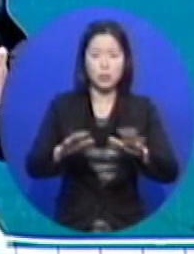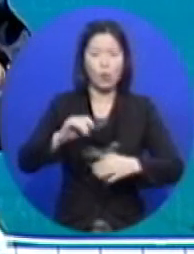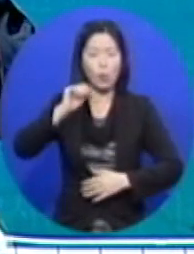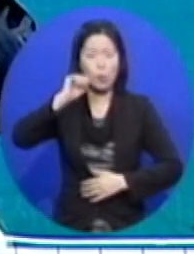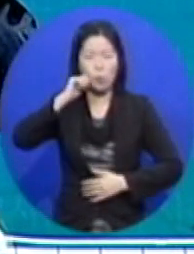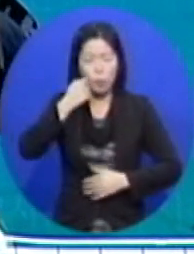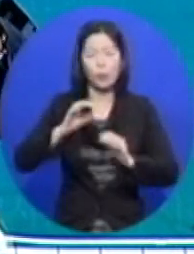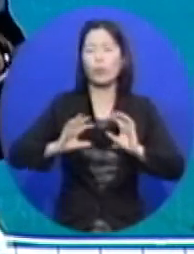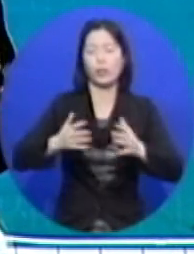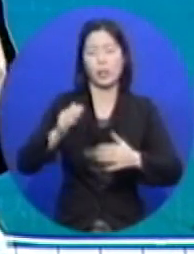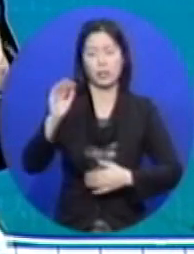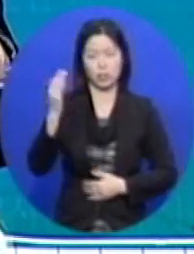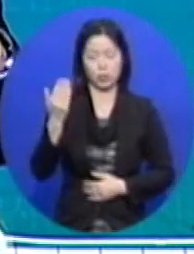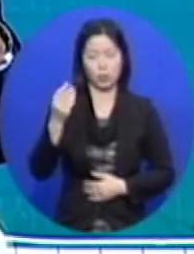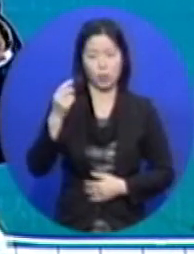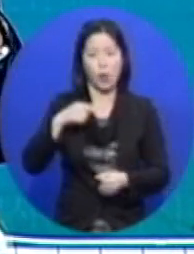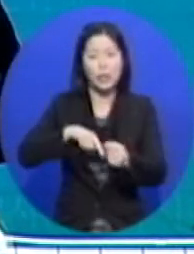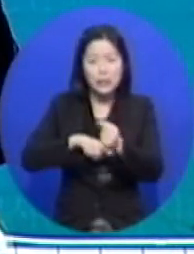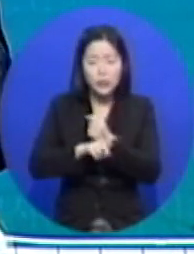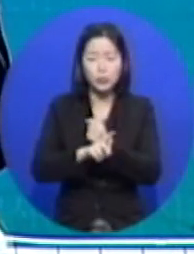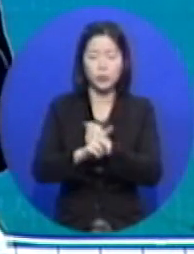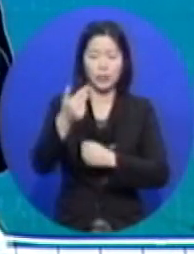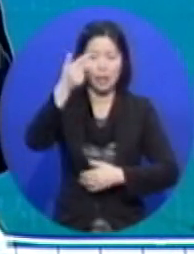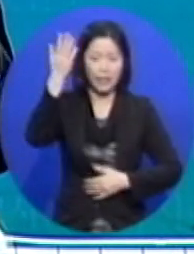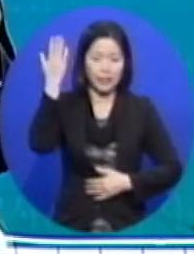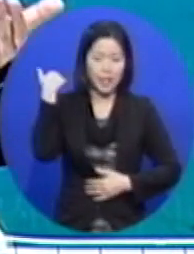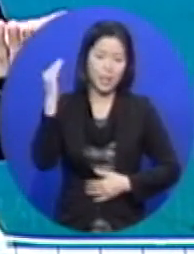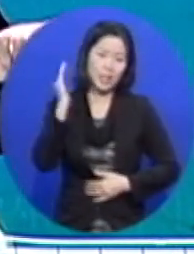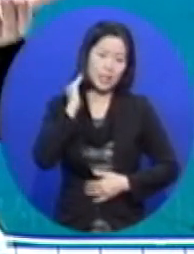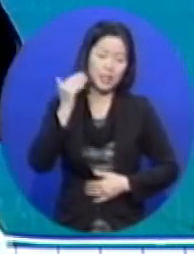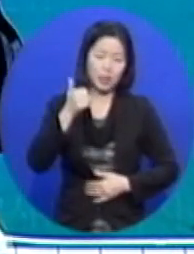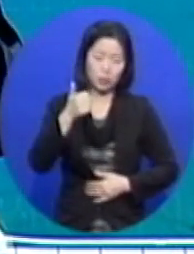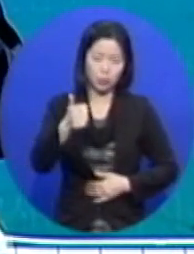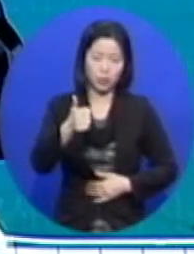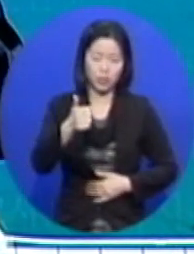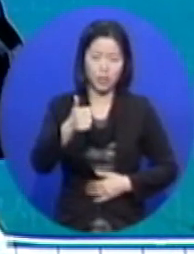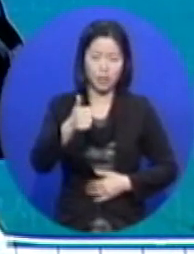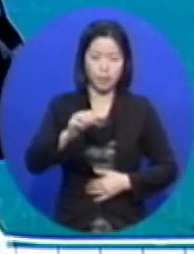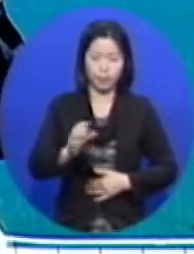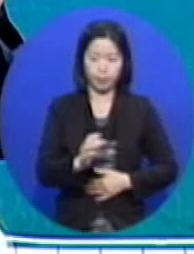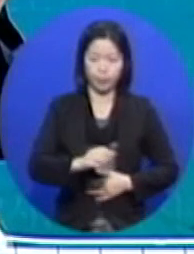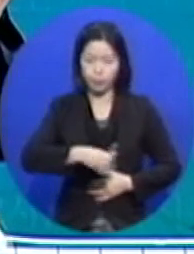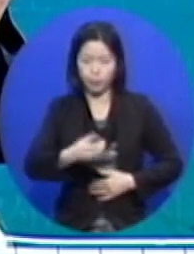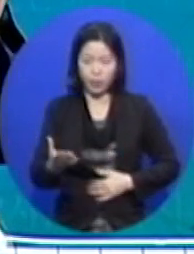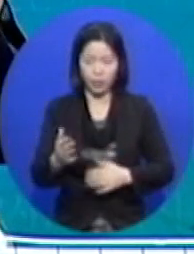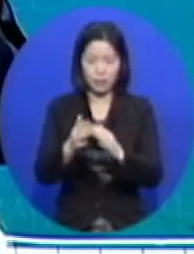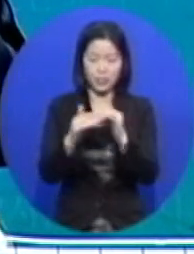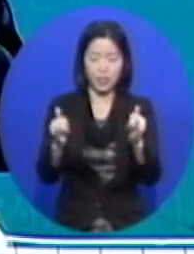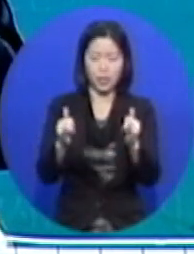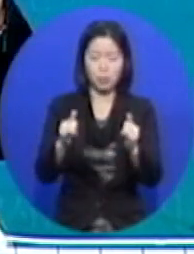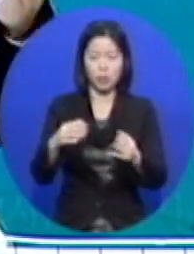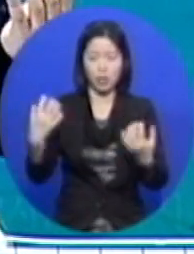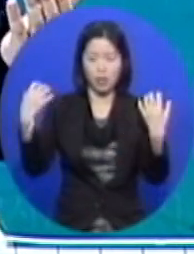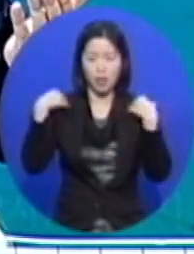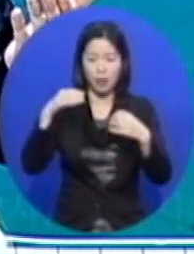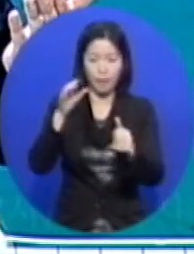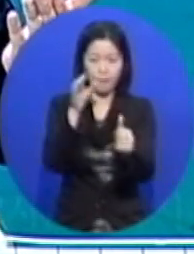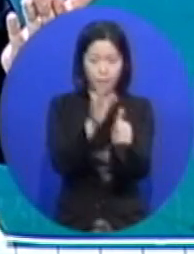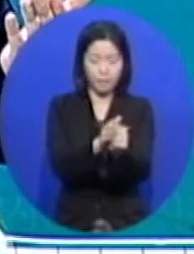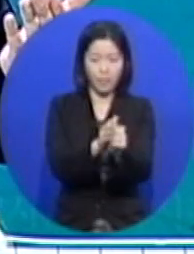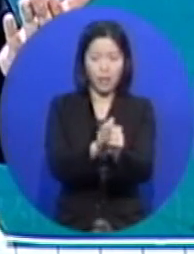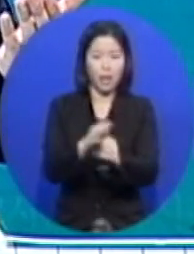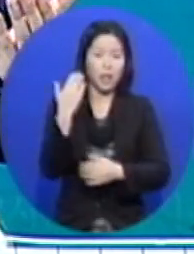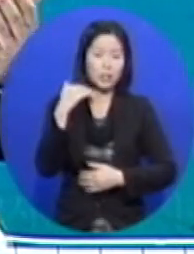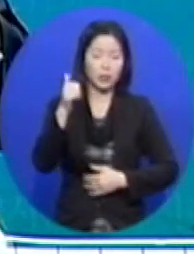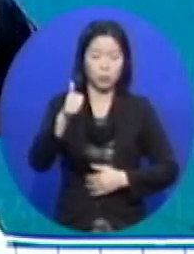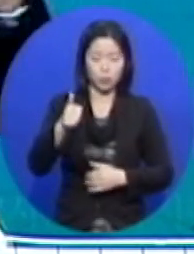그 나라 대통령이 주술 가를 장관으로 임명 하고 또 대통령의 보좌관으로 세우고